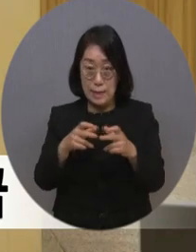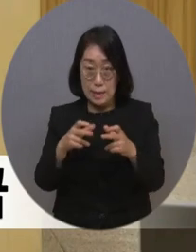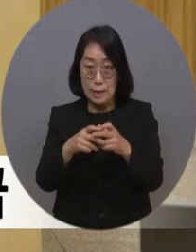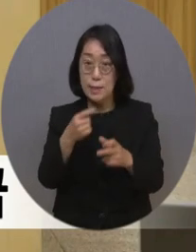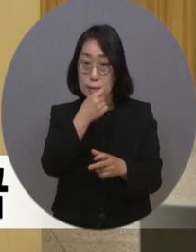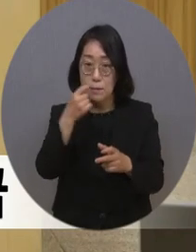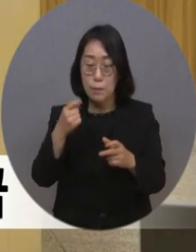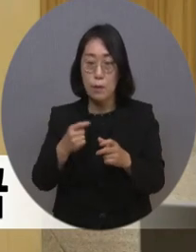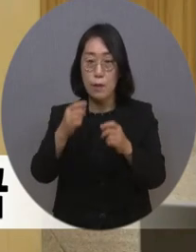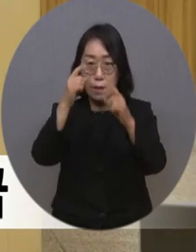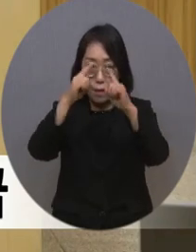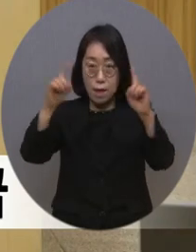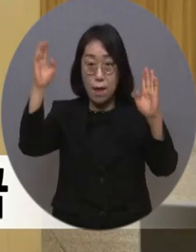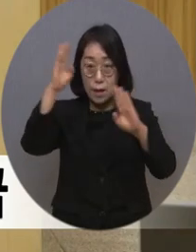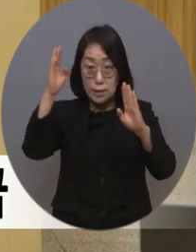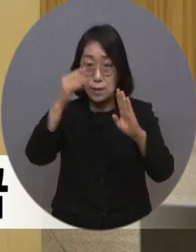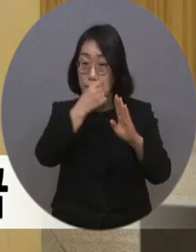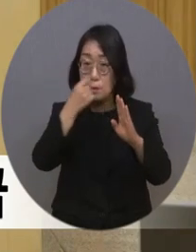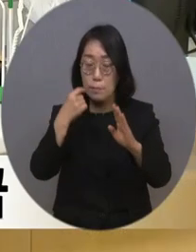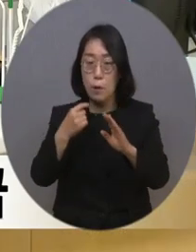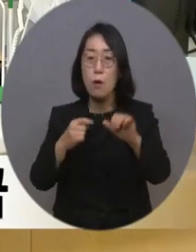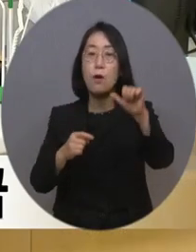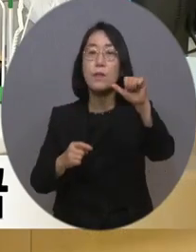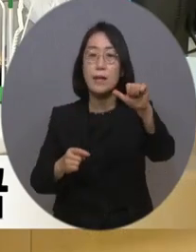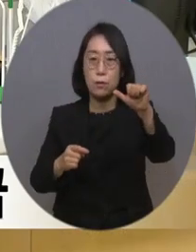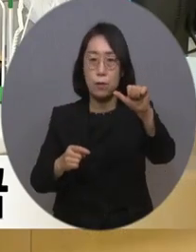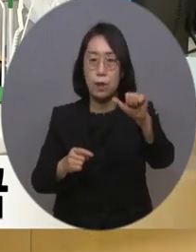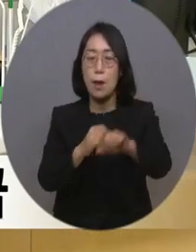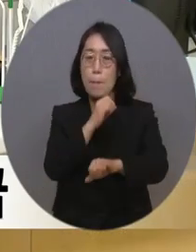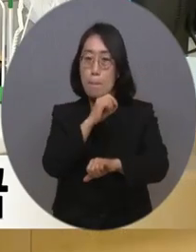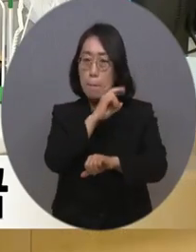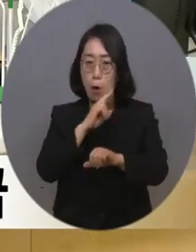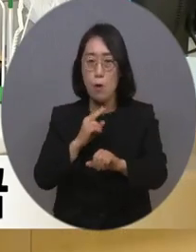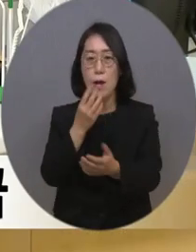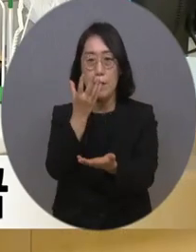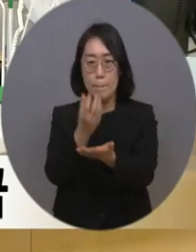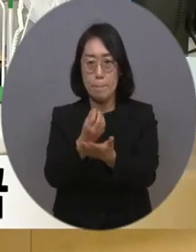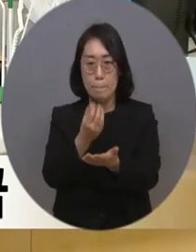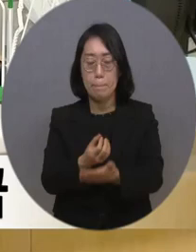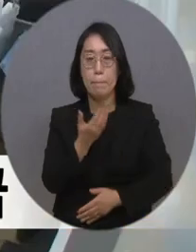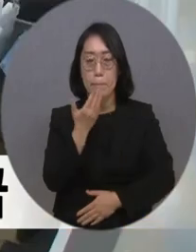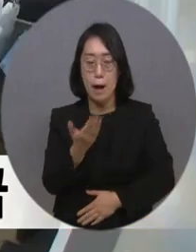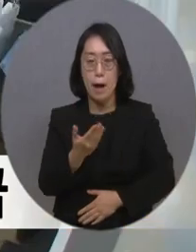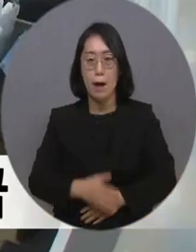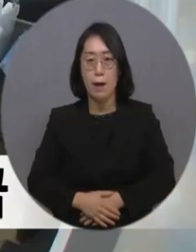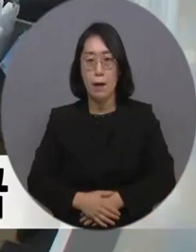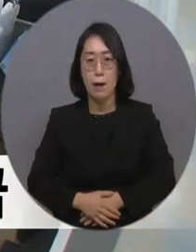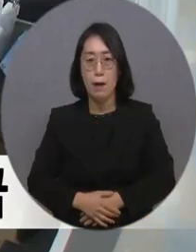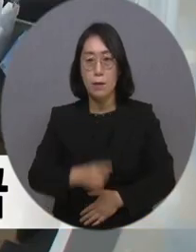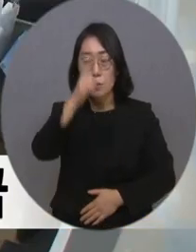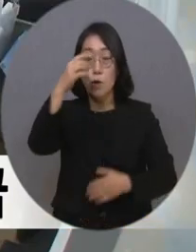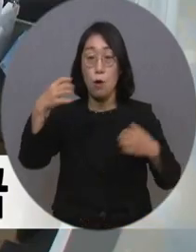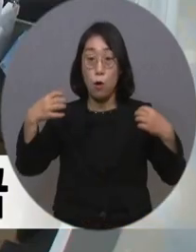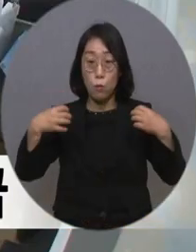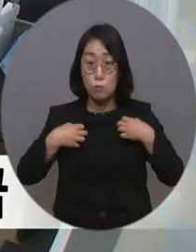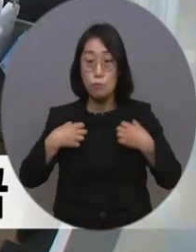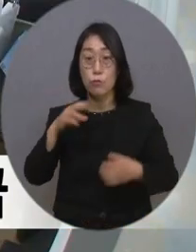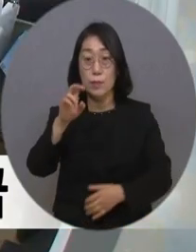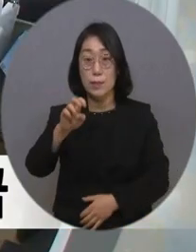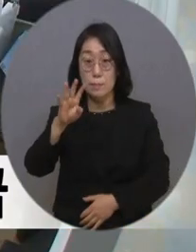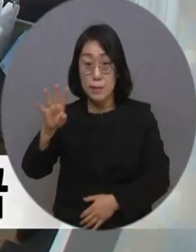대학교 재학 증명서 5종을 편리하게 발급할 수 있습니다 행안부는 정부